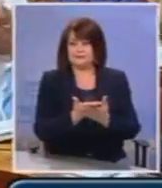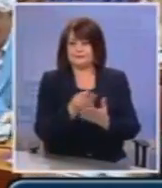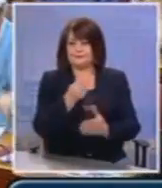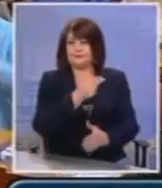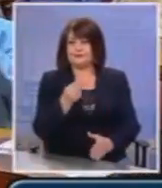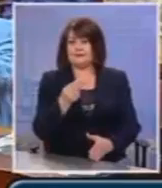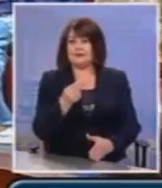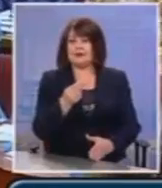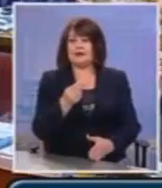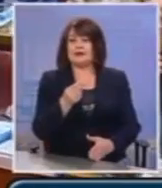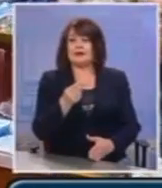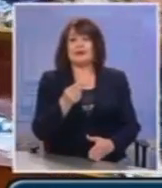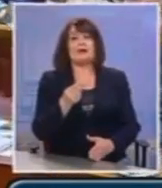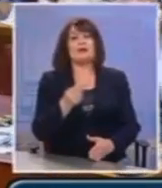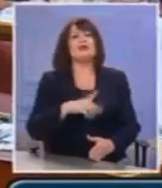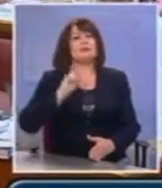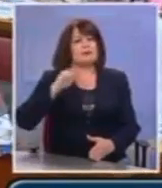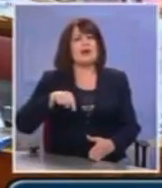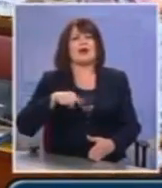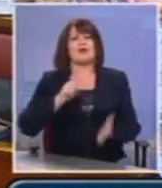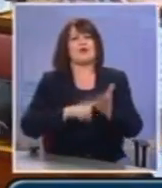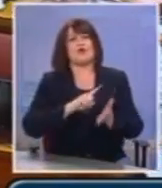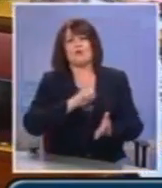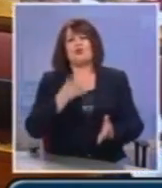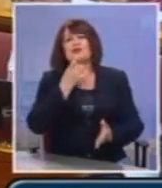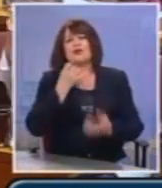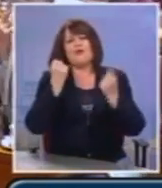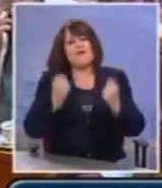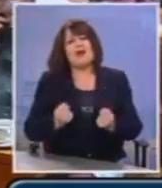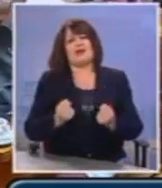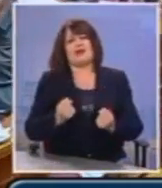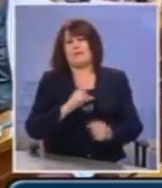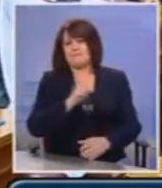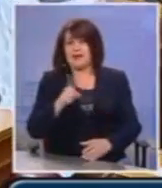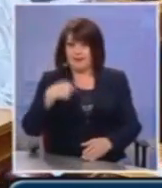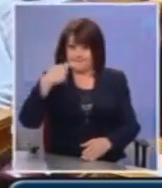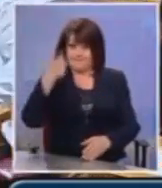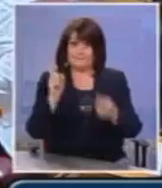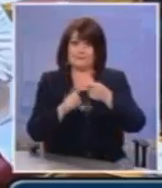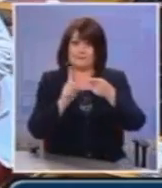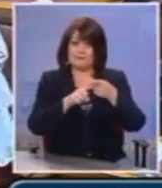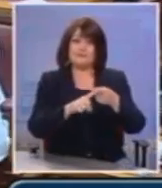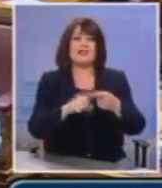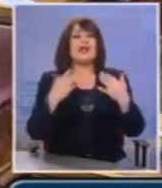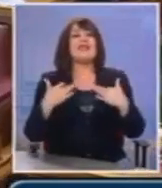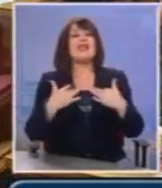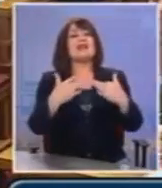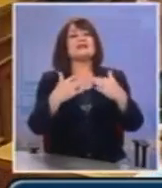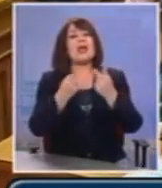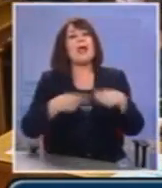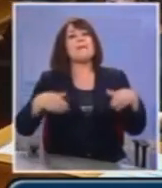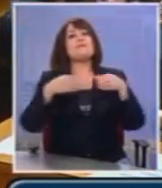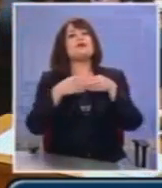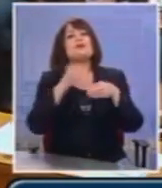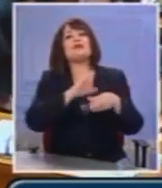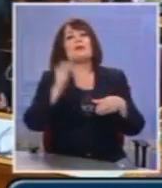θέμα του αθέμιτου παράνομου και απεχθούς χρέους και στις επόμενες συναντήσεις της κοζακ της διάσκεψης επιτροπών ευρωπαϊκών